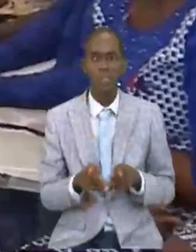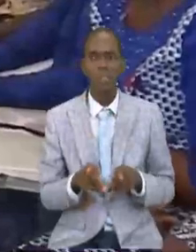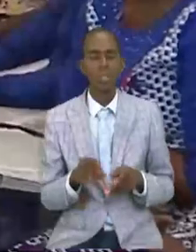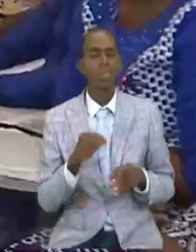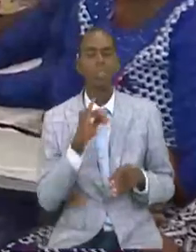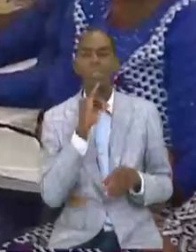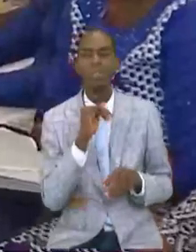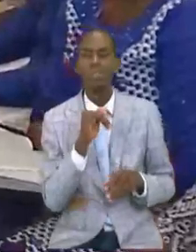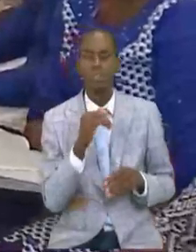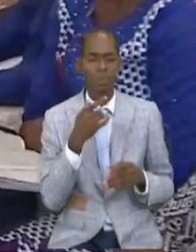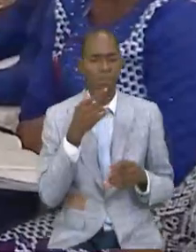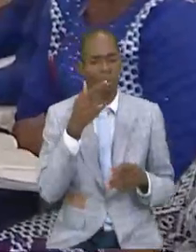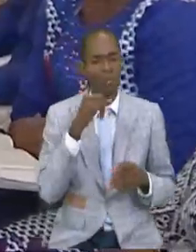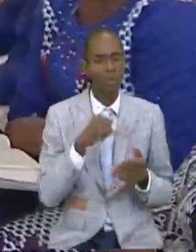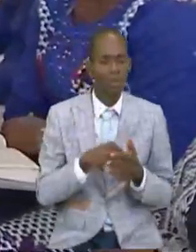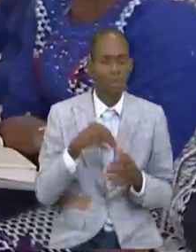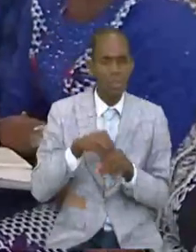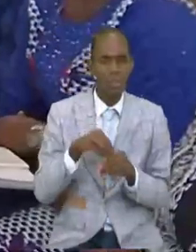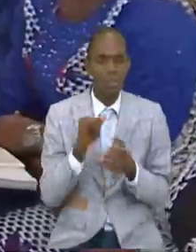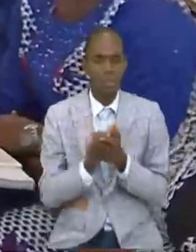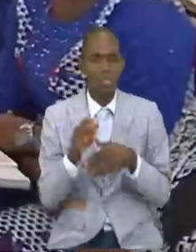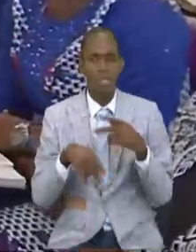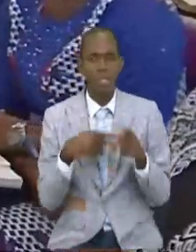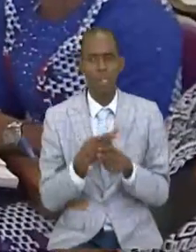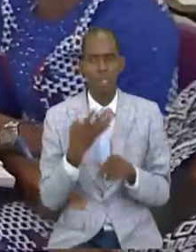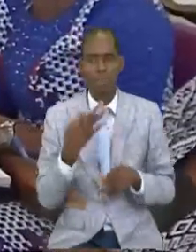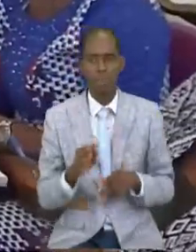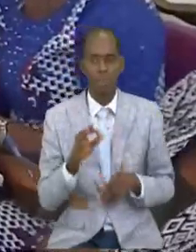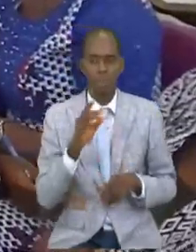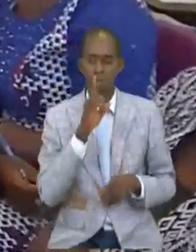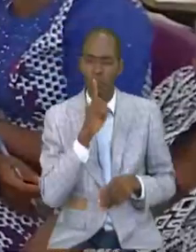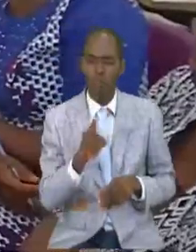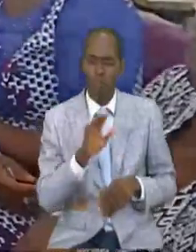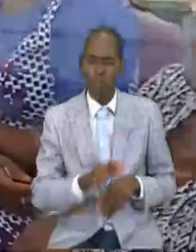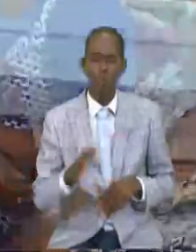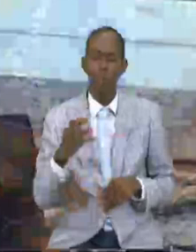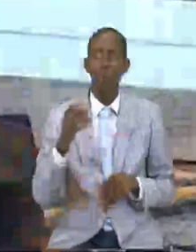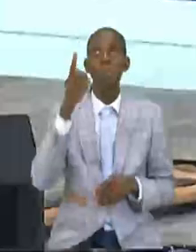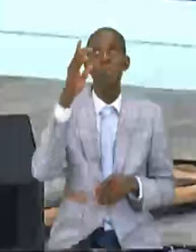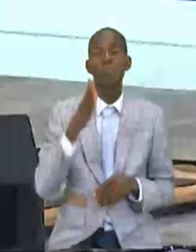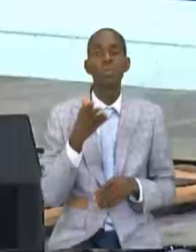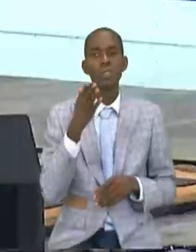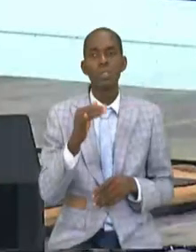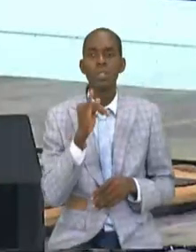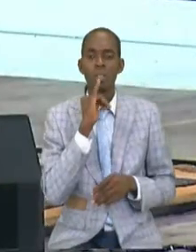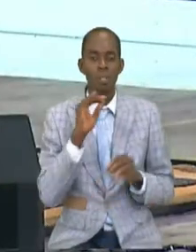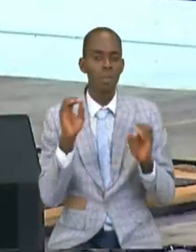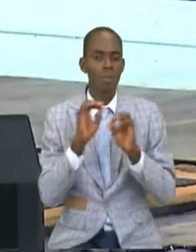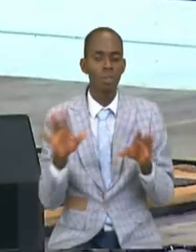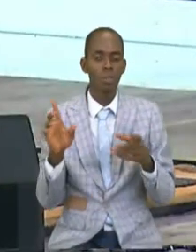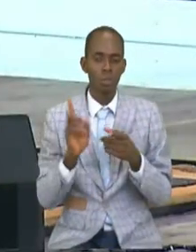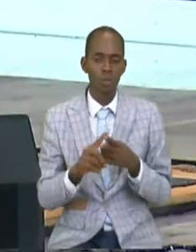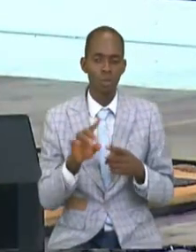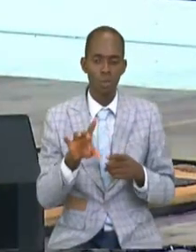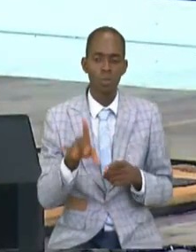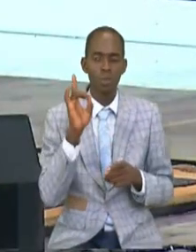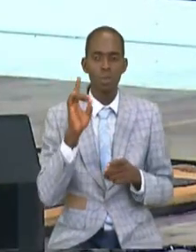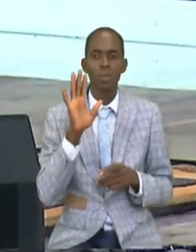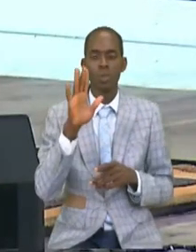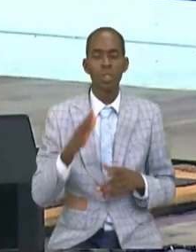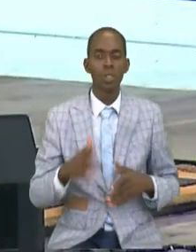dans un tel fils de Dieu, dans une fille de Dieu, dans une telle fille de Dieu, dans un fils de Dieu, il n'y a rien à